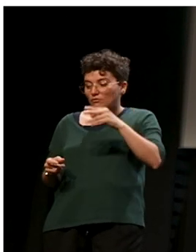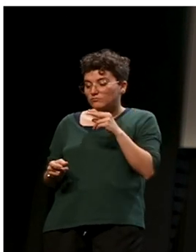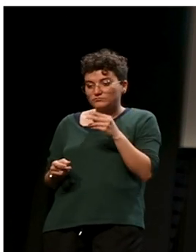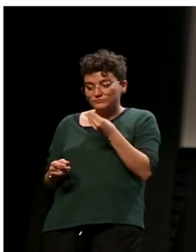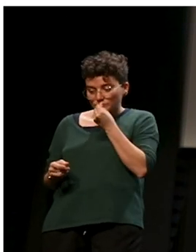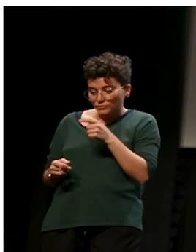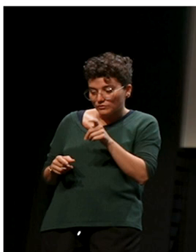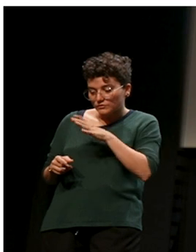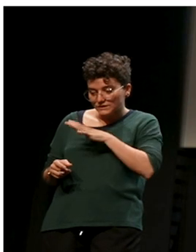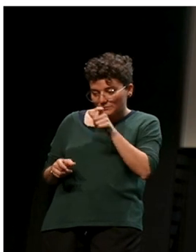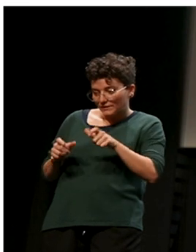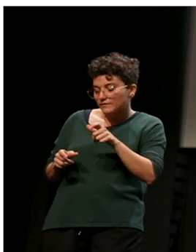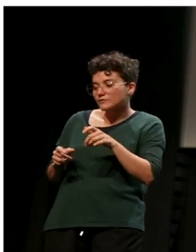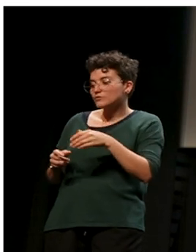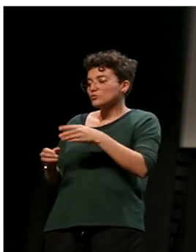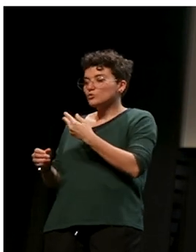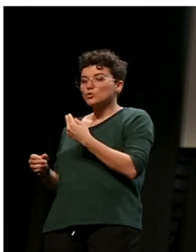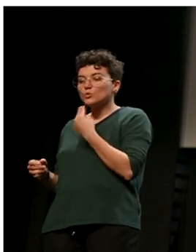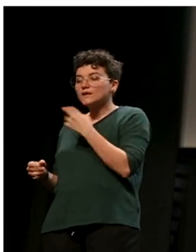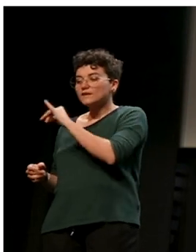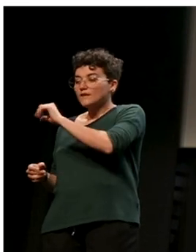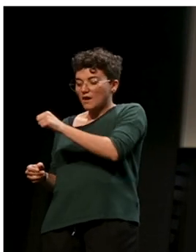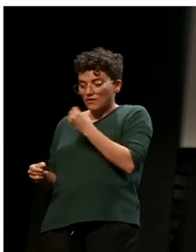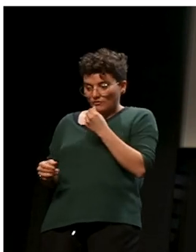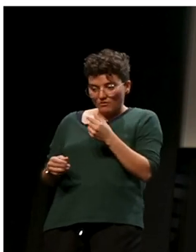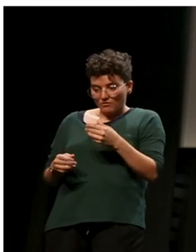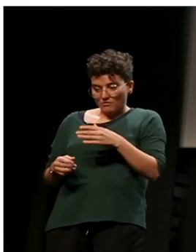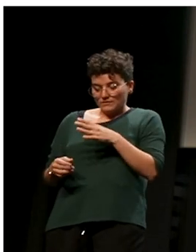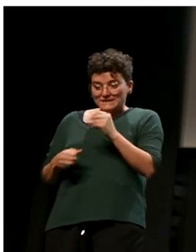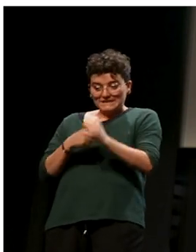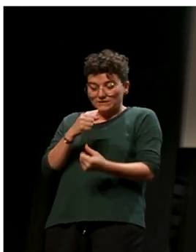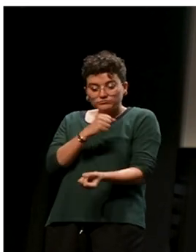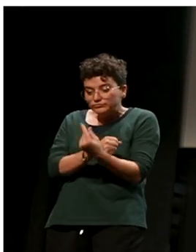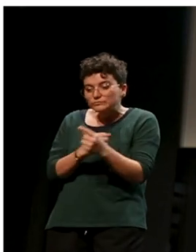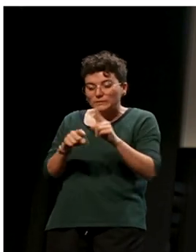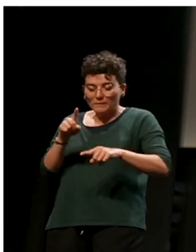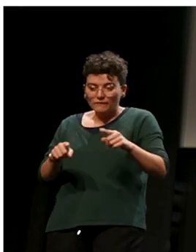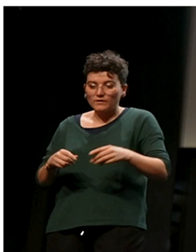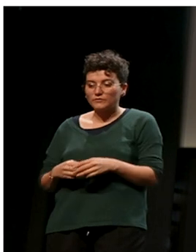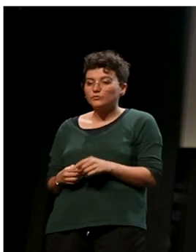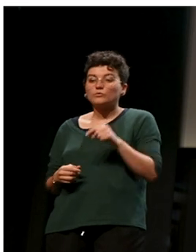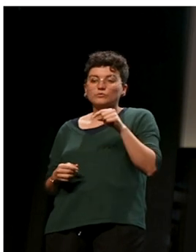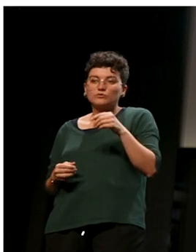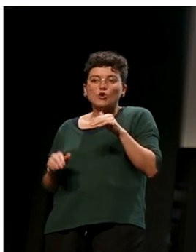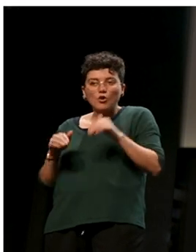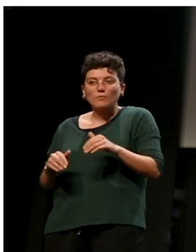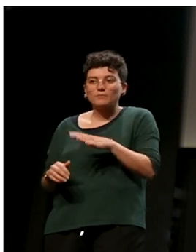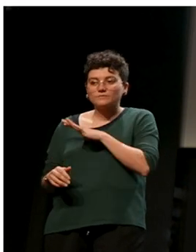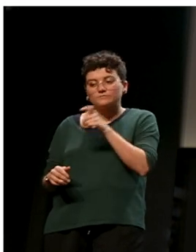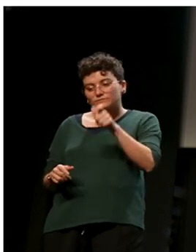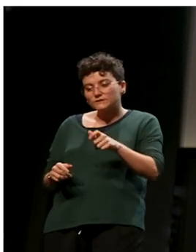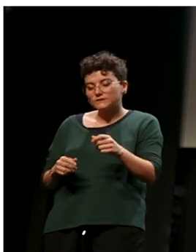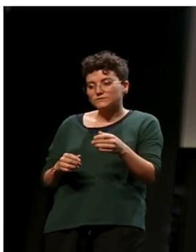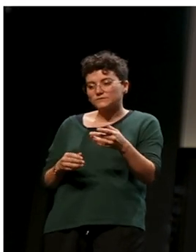Mais tout d'un coup, vous prenez le même jeune qui tape le même prompt, et ben vous, il va falloir que vous ayez, que ça se voit, votre différence. Voilà. Et puis juste pour